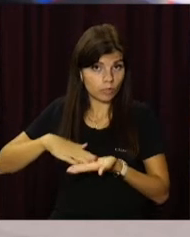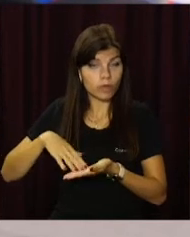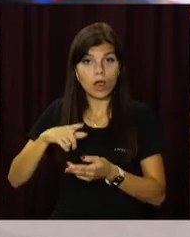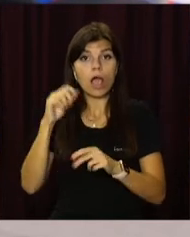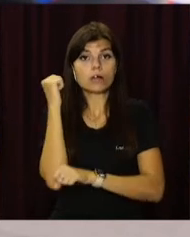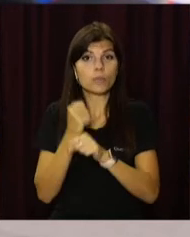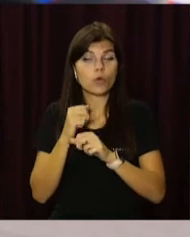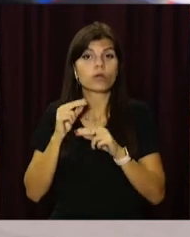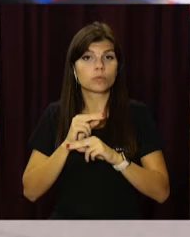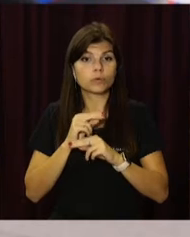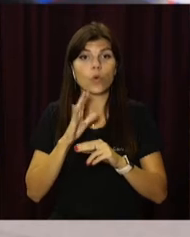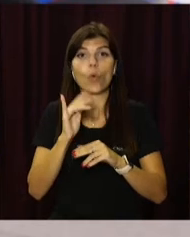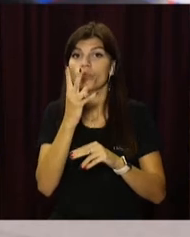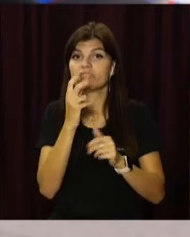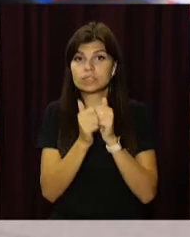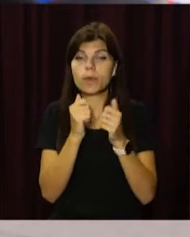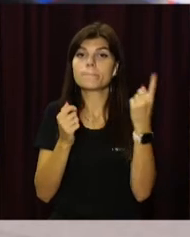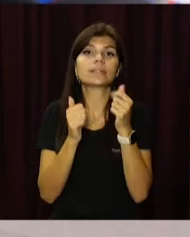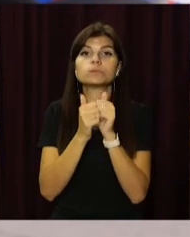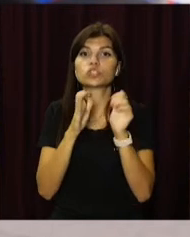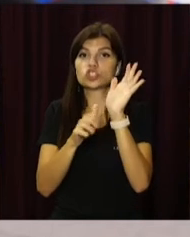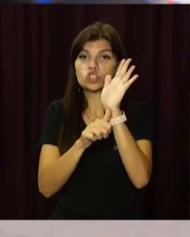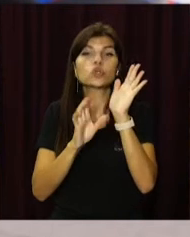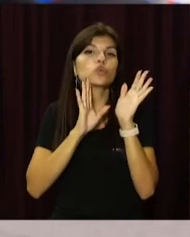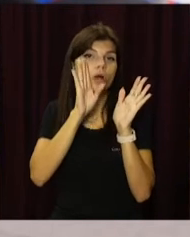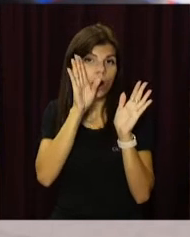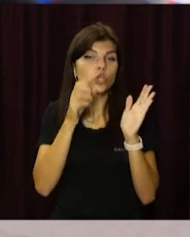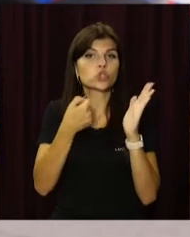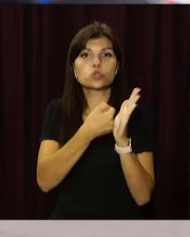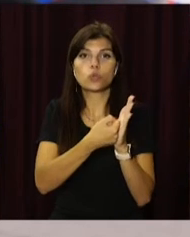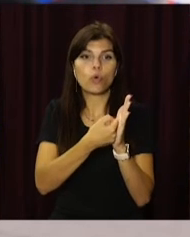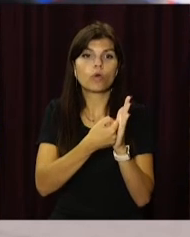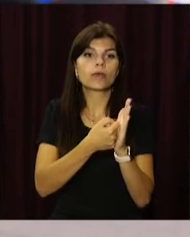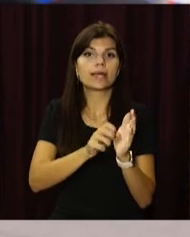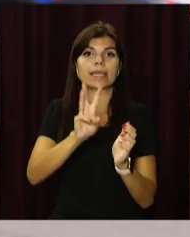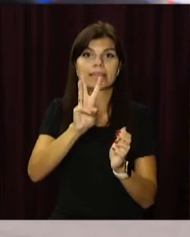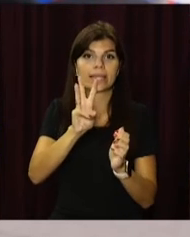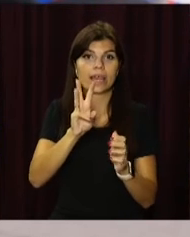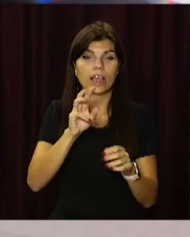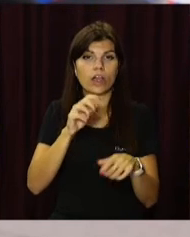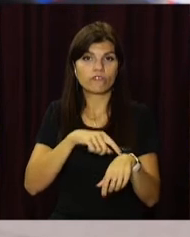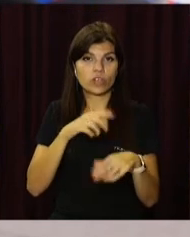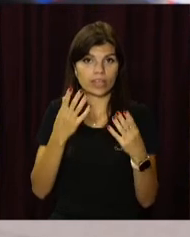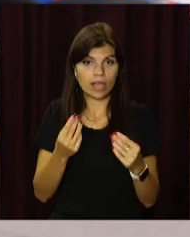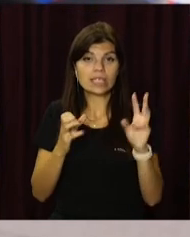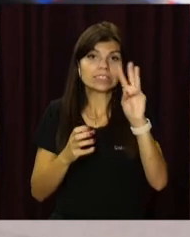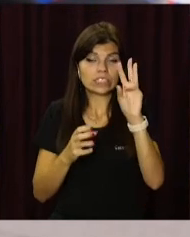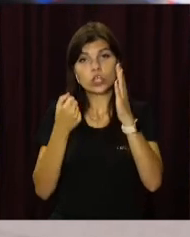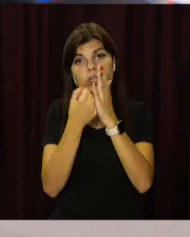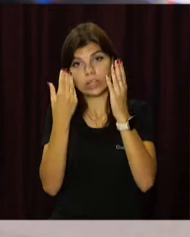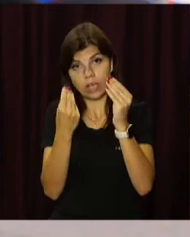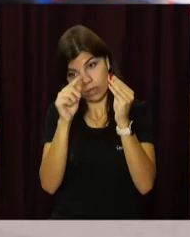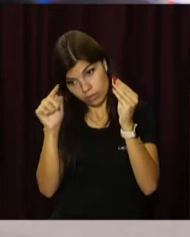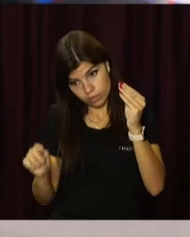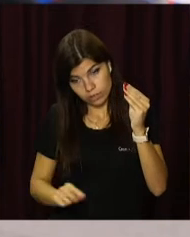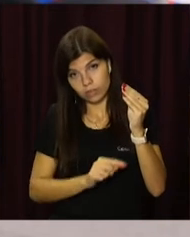Робітники працювали у дві зміни. Перша зміна – з 6 ранку до 3 години дня і з 3 години дня